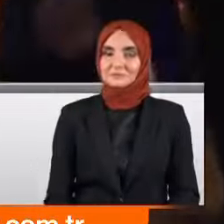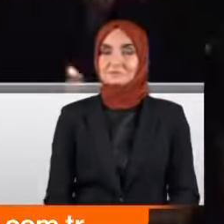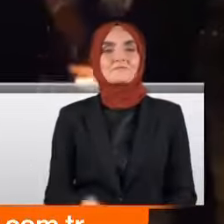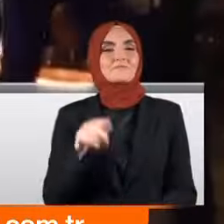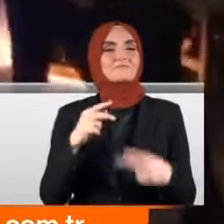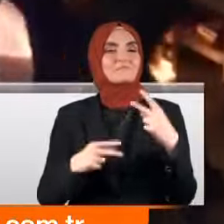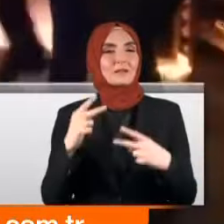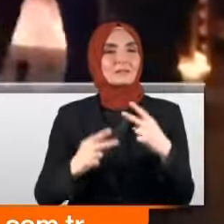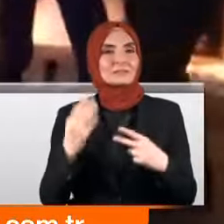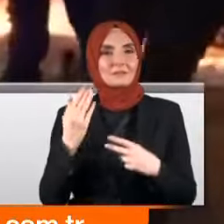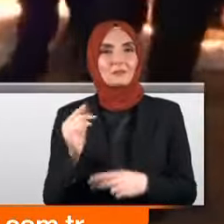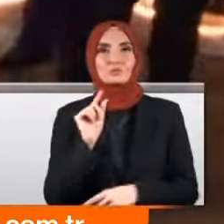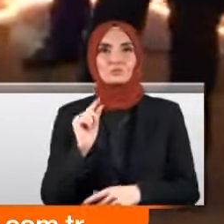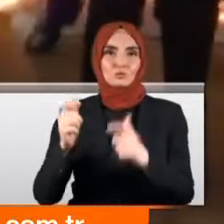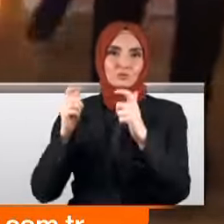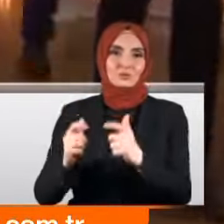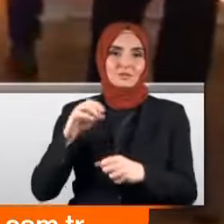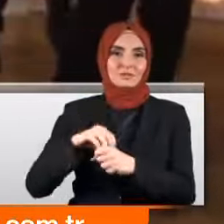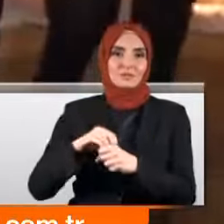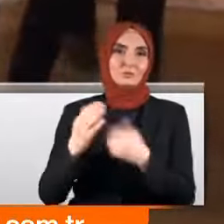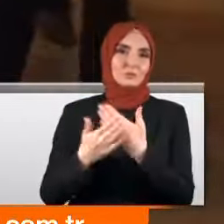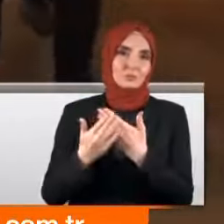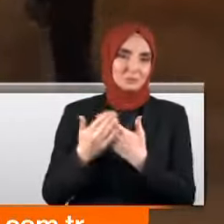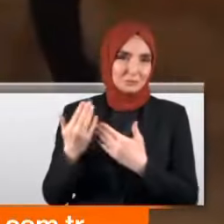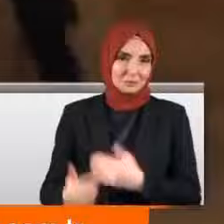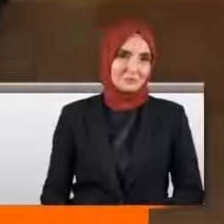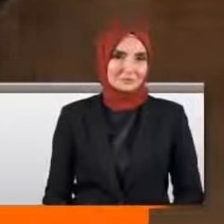kimi zaman Uruguay'da bir düğünde.